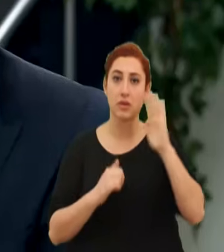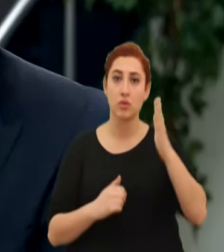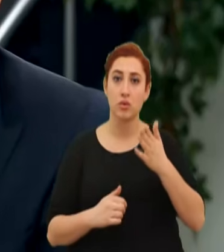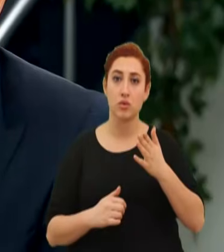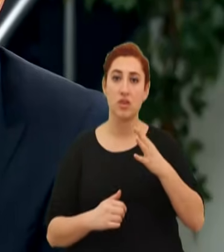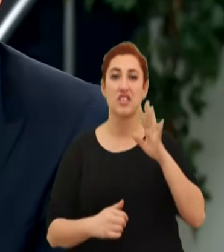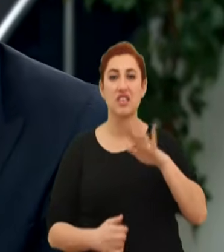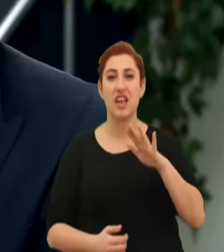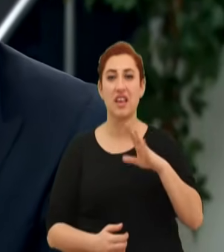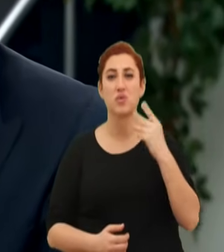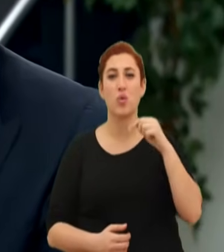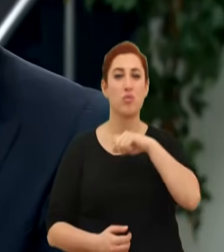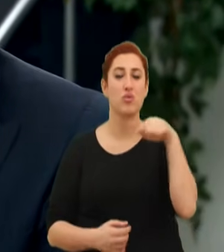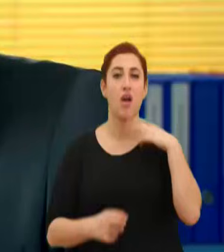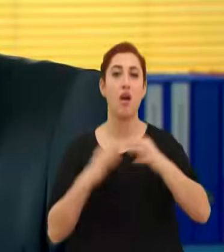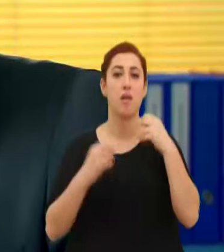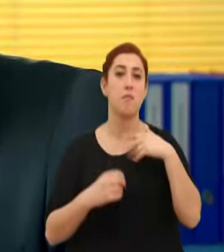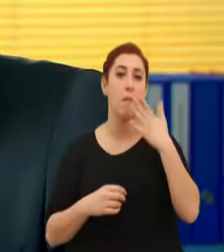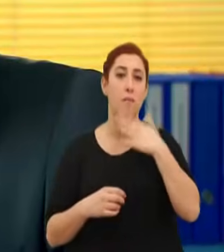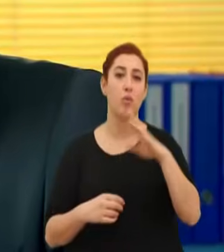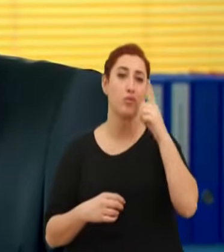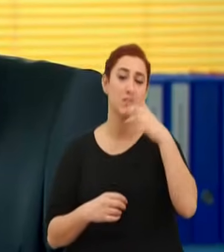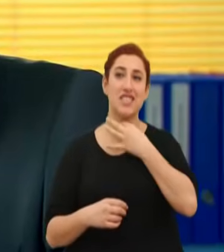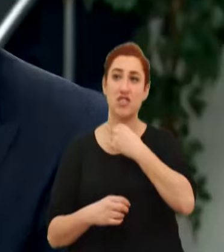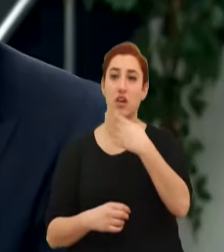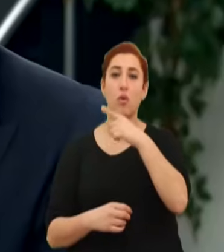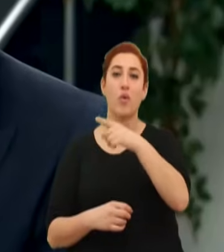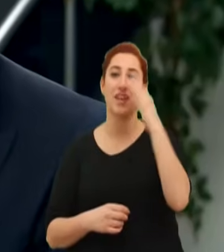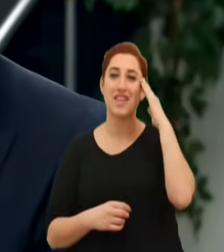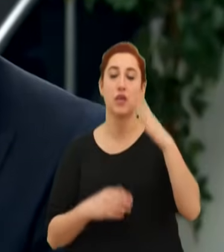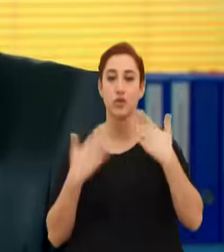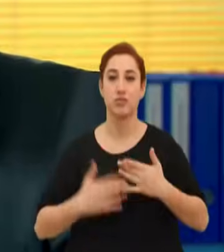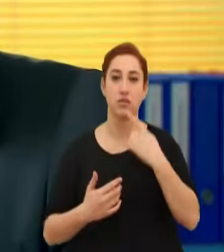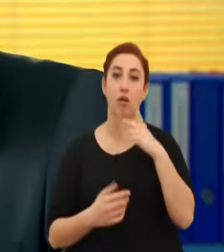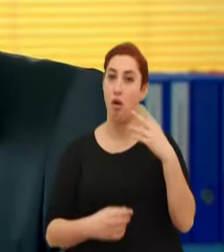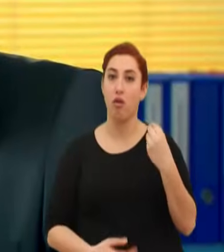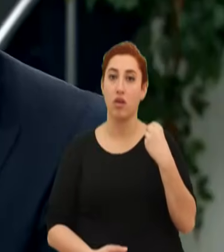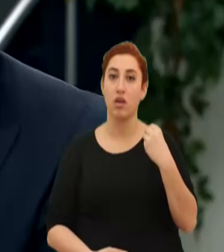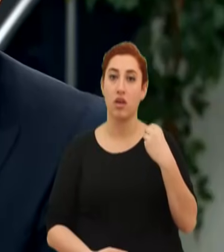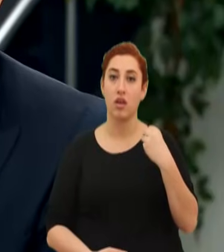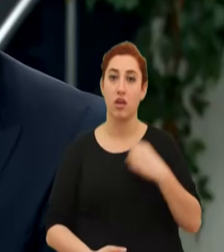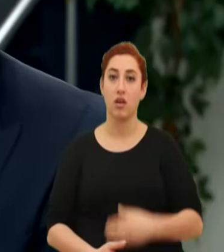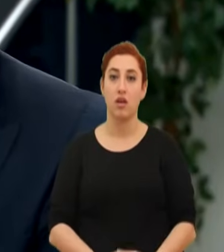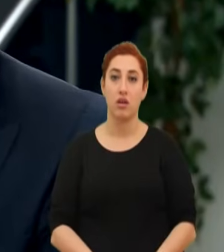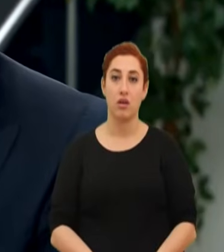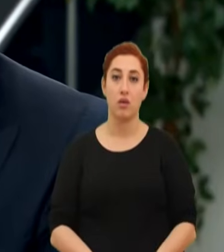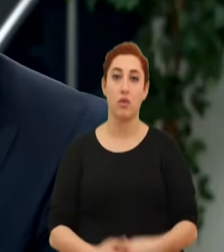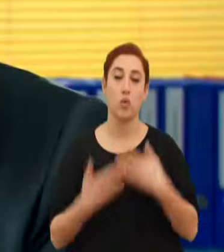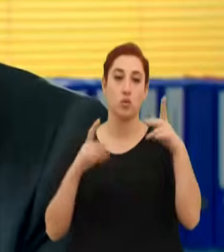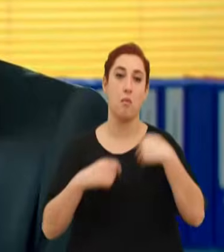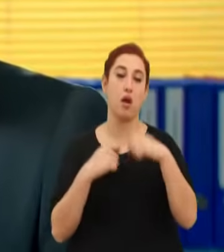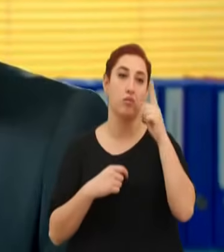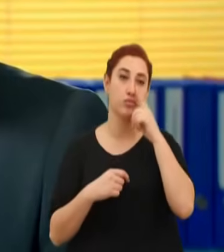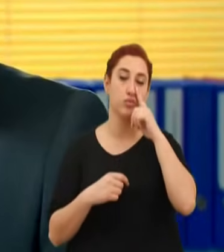gidiyorsun? Pek burada akrabam yok. Müdür beye rica ettim, o da sağ olsun kabul etti. İyi. Koskoca bankanın